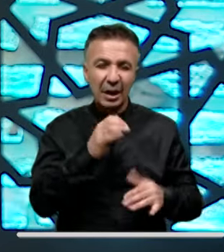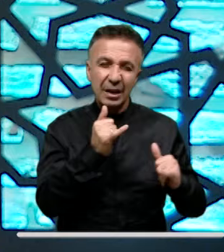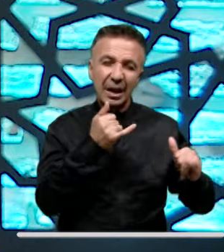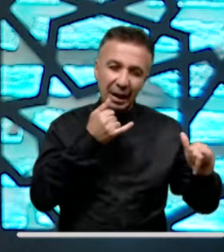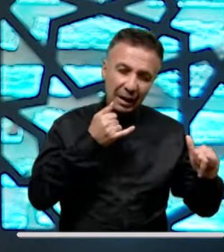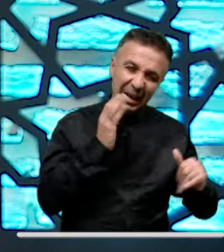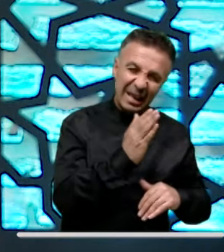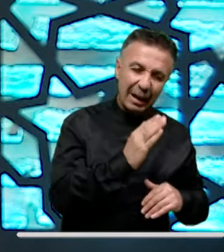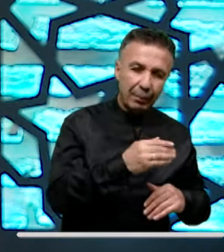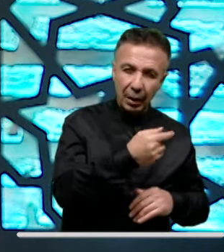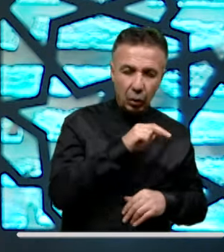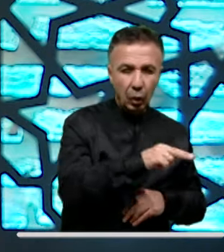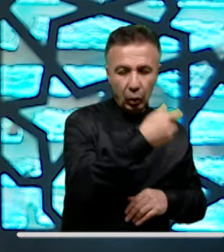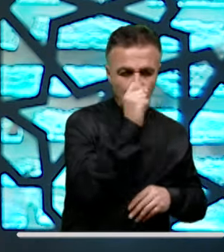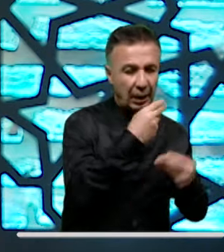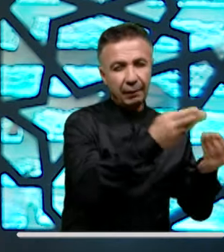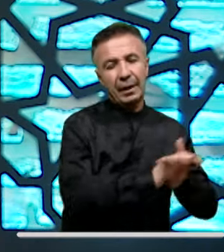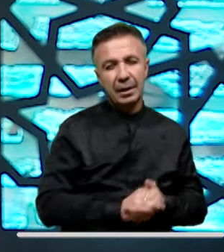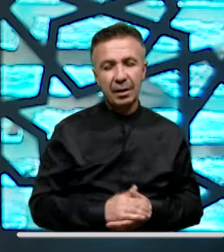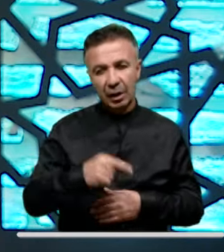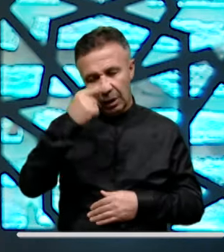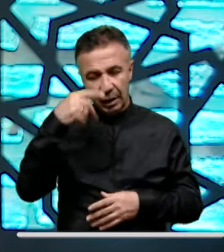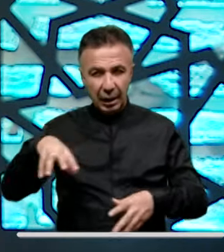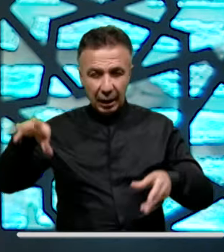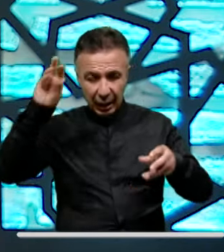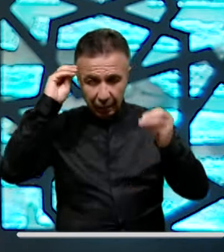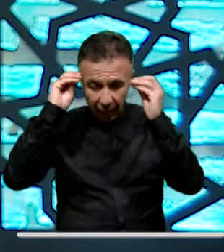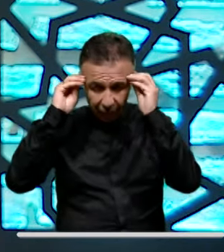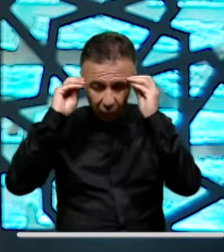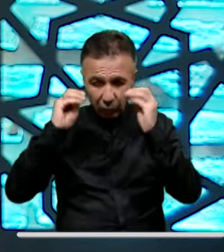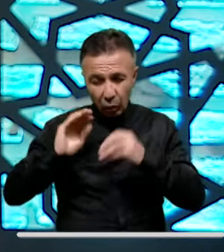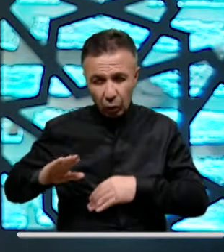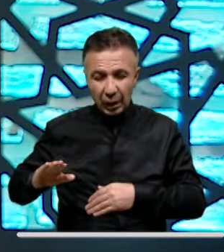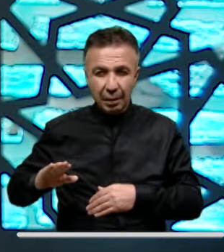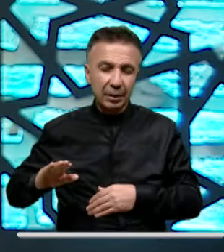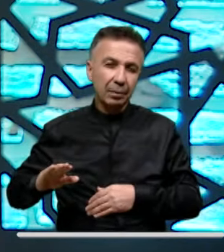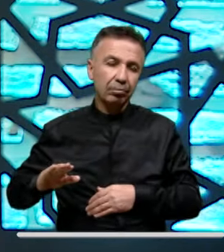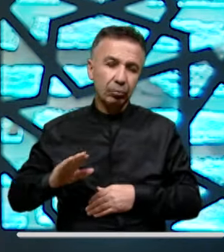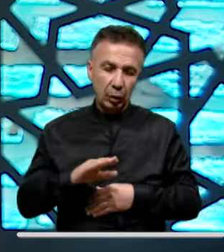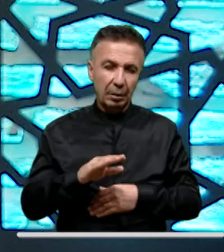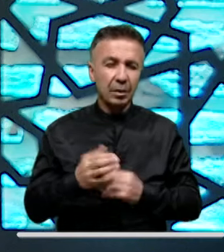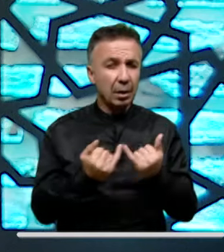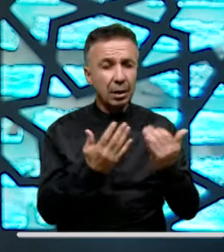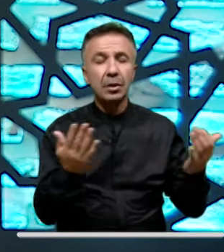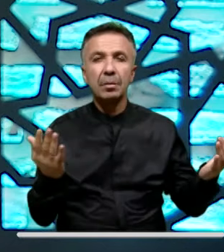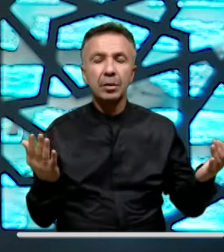bir yolu kolaylaştırır. İnşallah ilim, irfan yolunda evlatlarımızın, çoluğumuzun, çocuğumuzun,